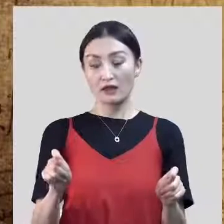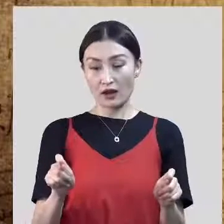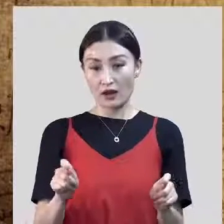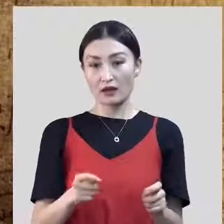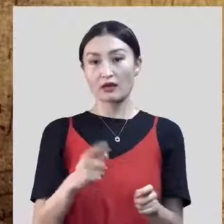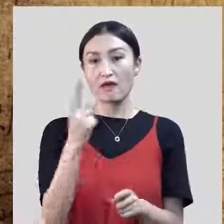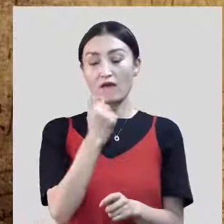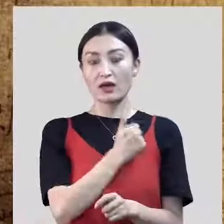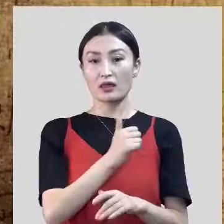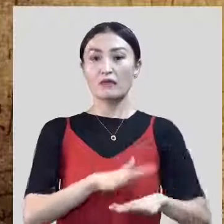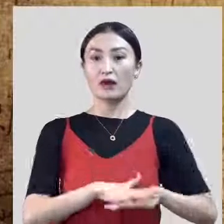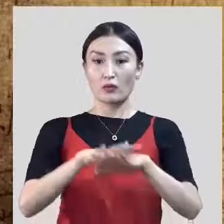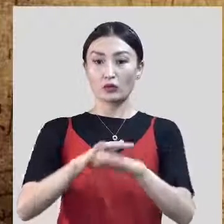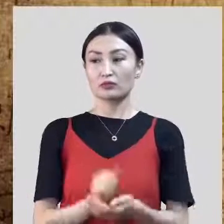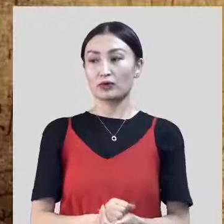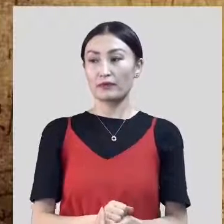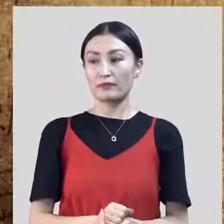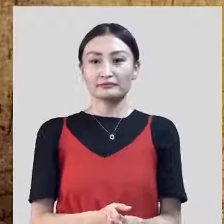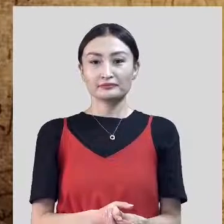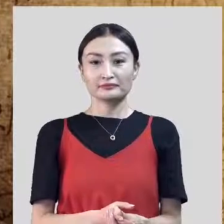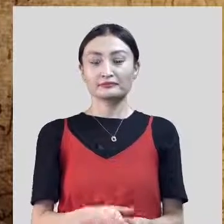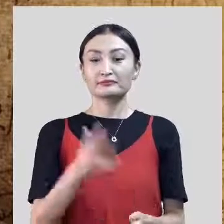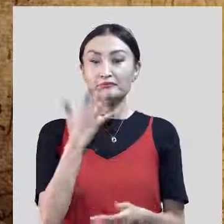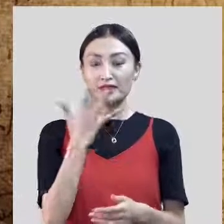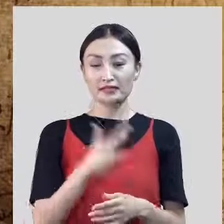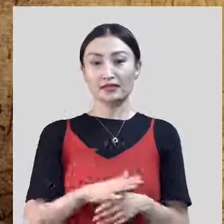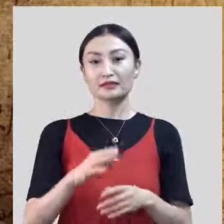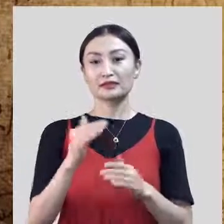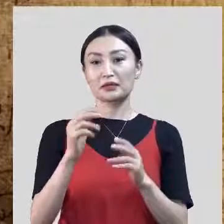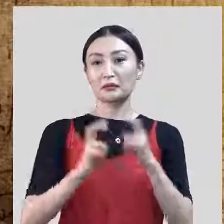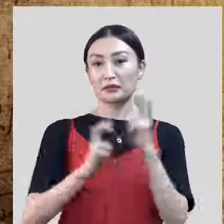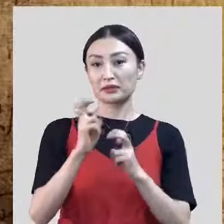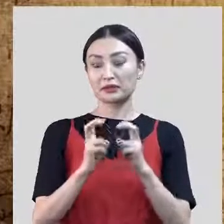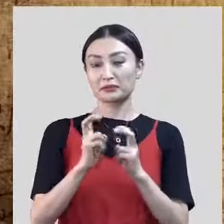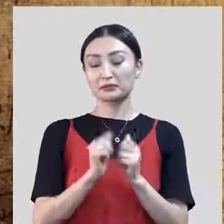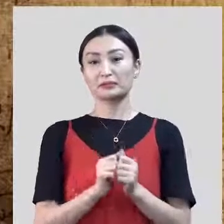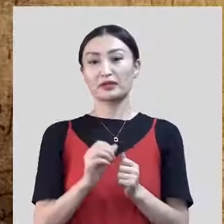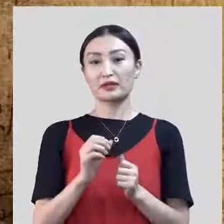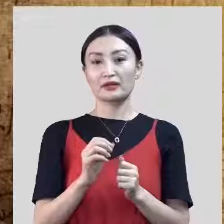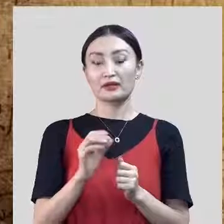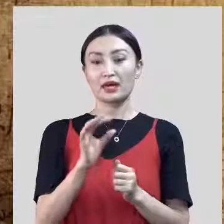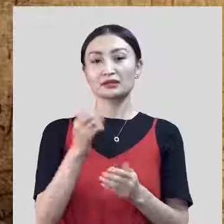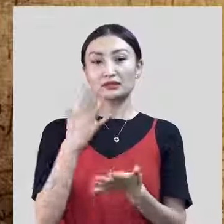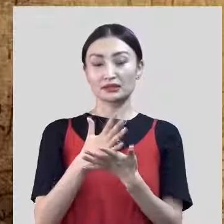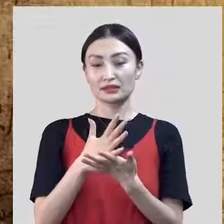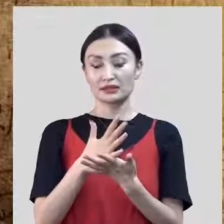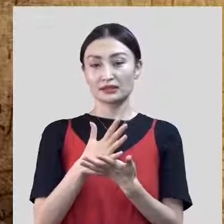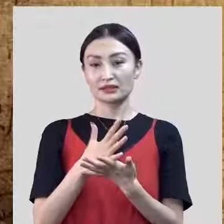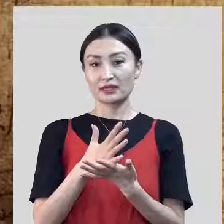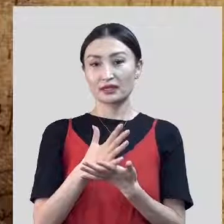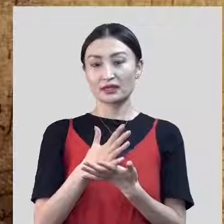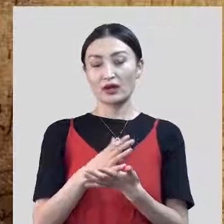военного коммунизма национализация промышленных предприятий центра лизы